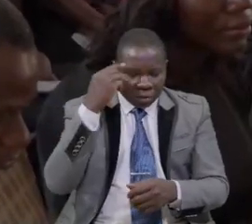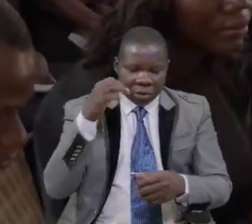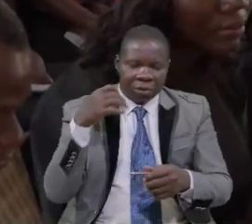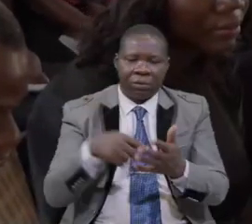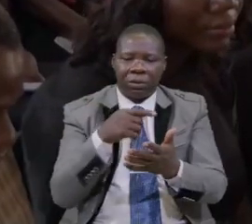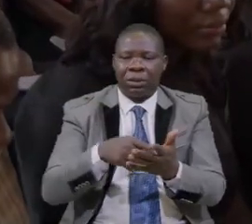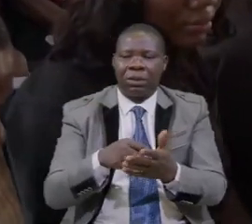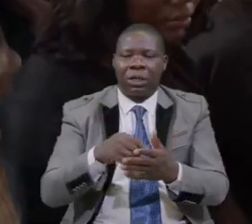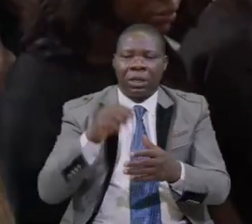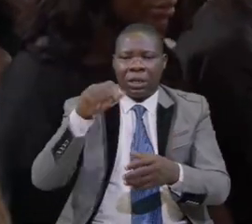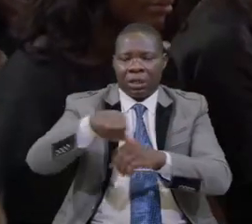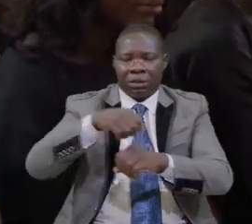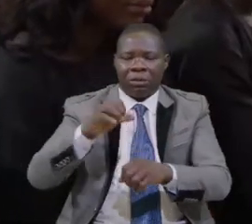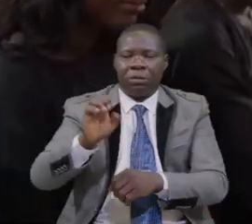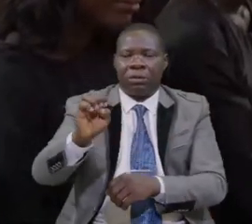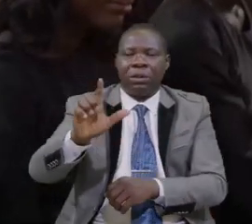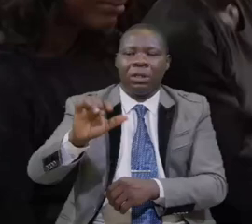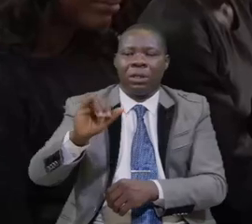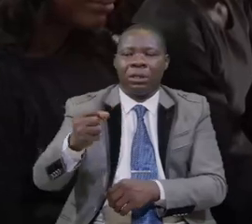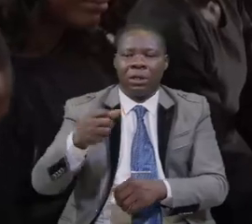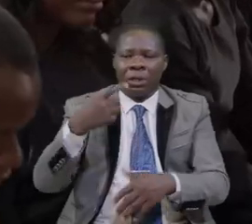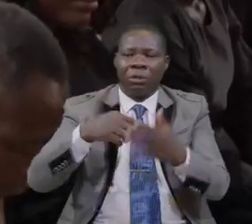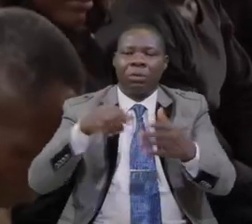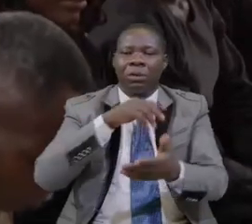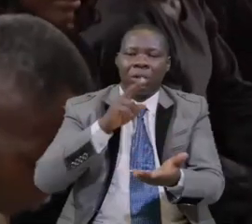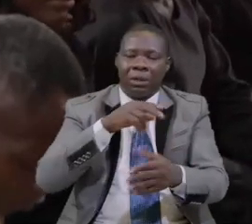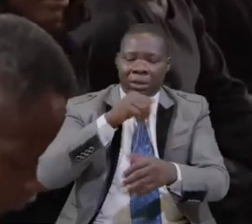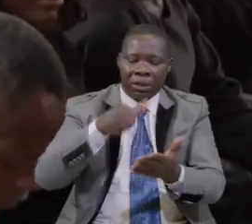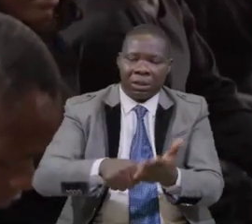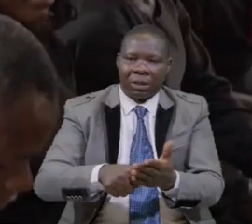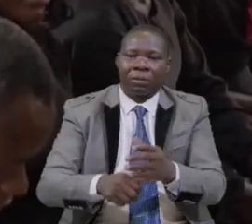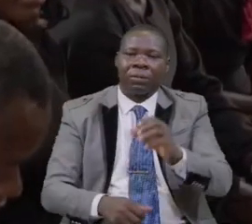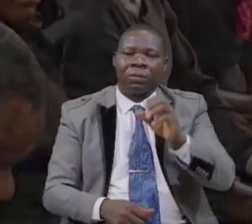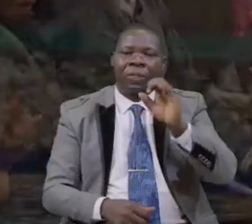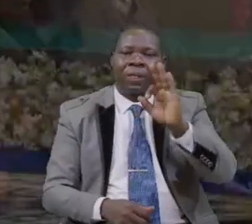Quelle lettre as-tu écrite dernièrement? F.